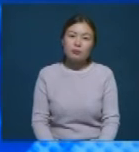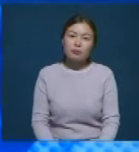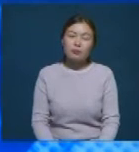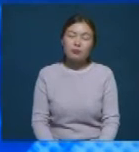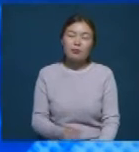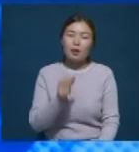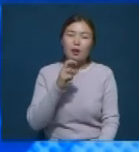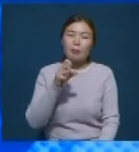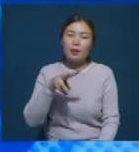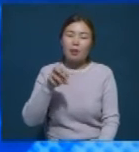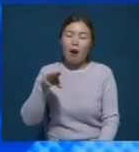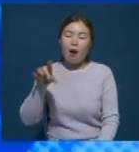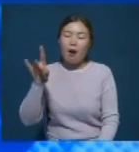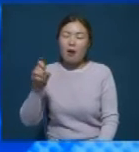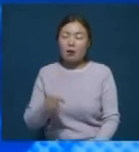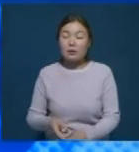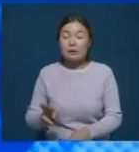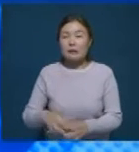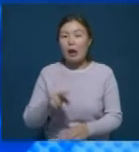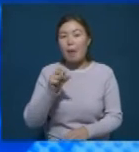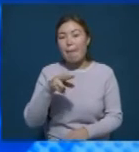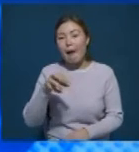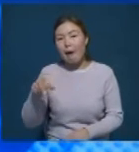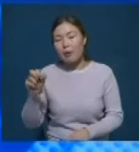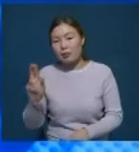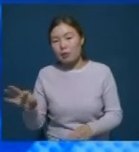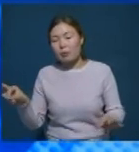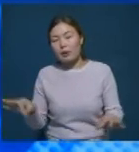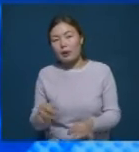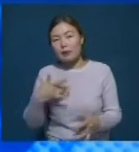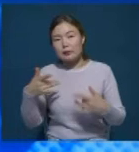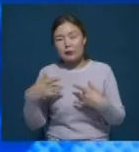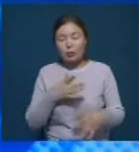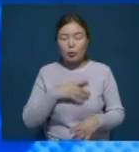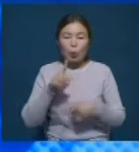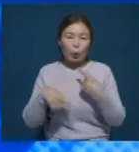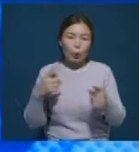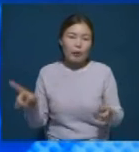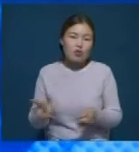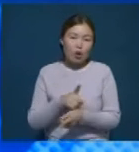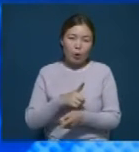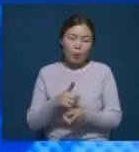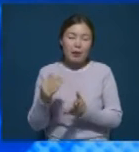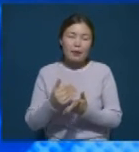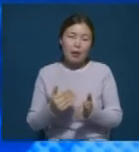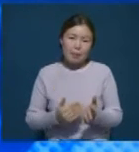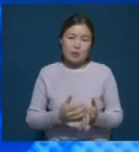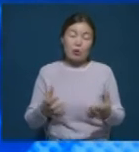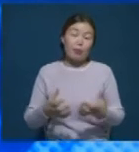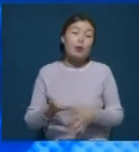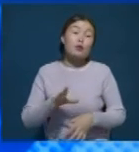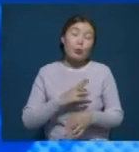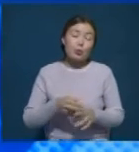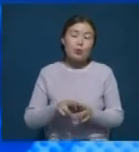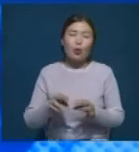Абыл Тарағұл атындағы ұлт аспаптар оркестрінің байтақ даламатты концерті өтті. Шара рухани жаңғыру бағдарламасы аясында ұйымдастырылды.